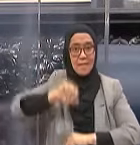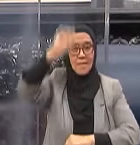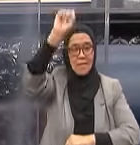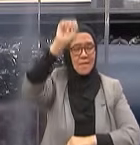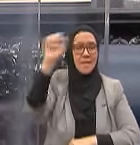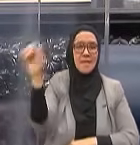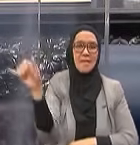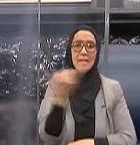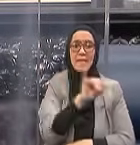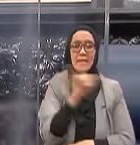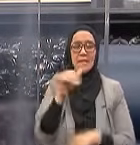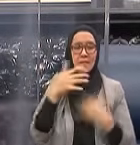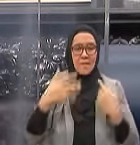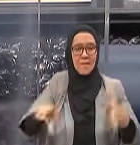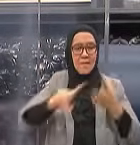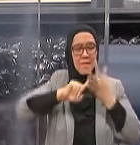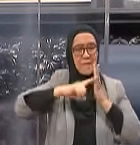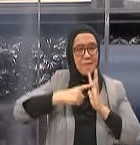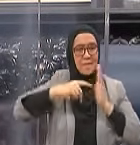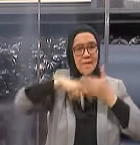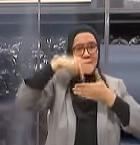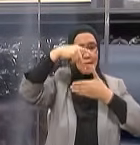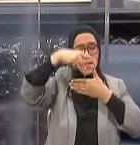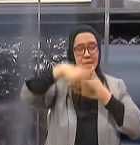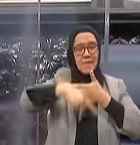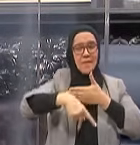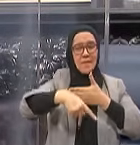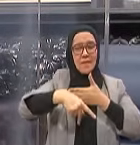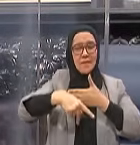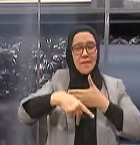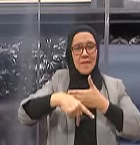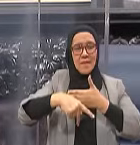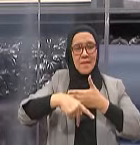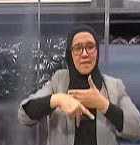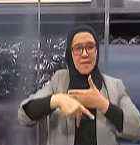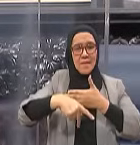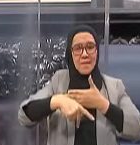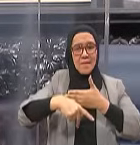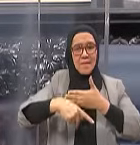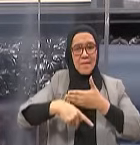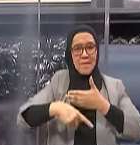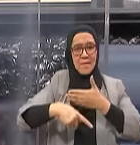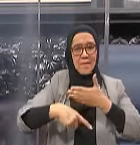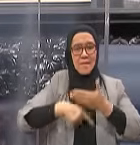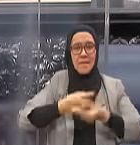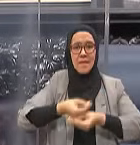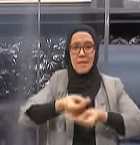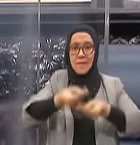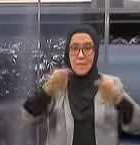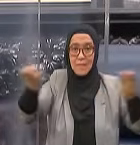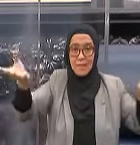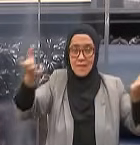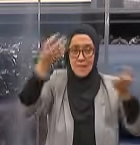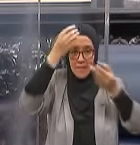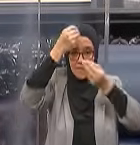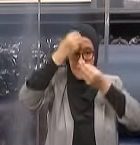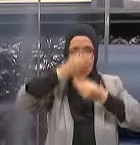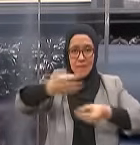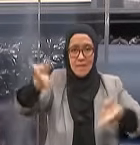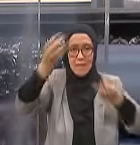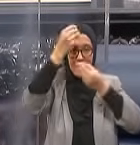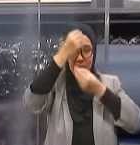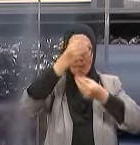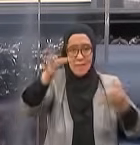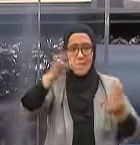telah memulakan program memperoleh Jalan Mangga tasnya bagi mereka di